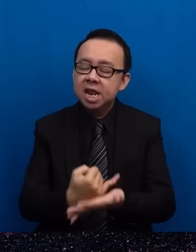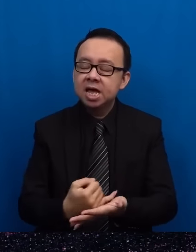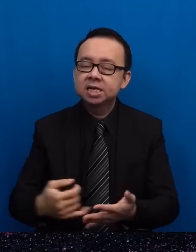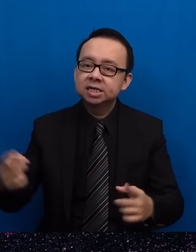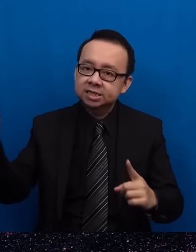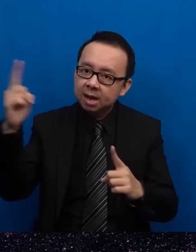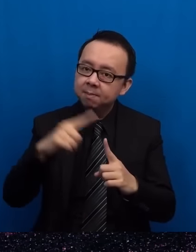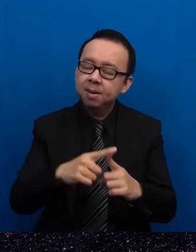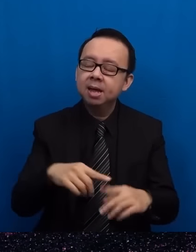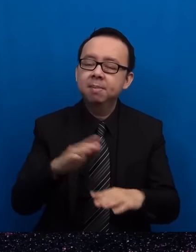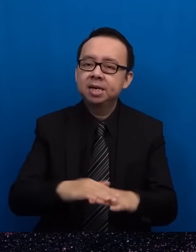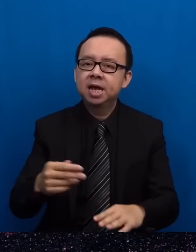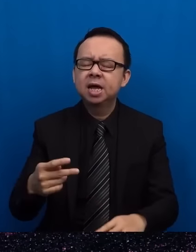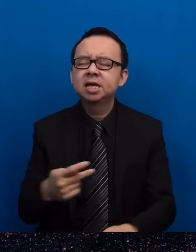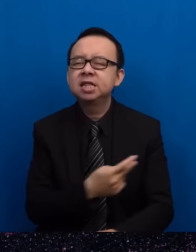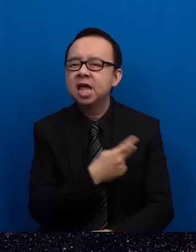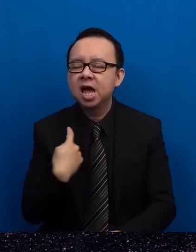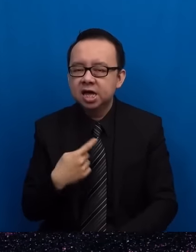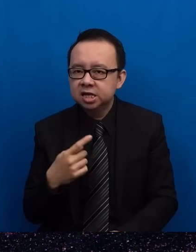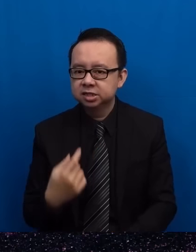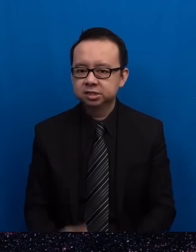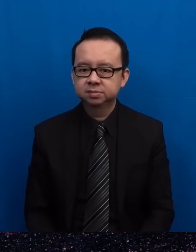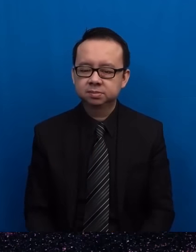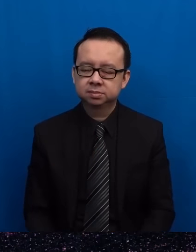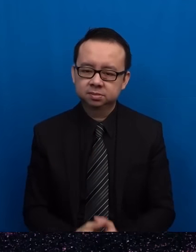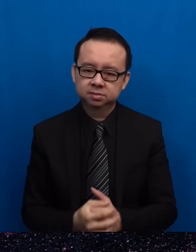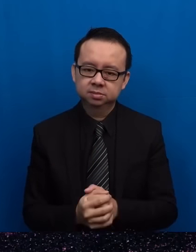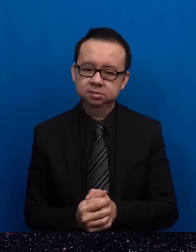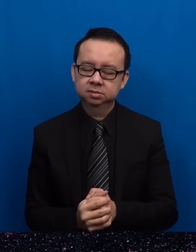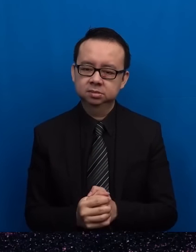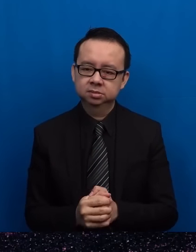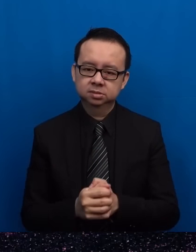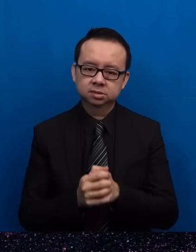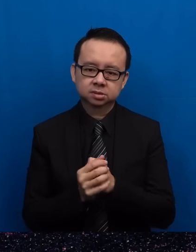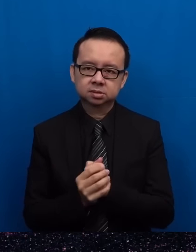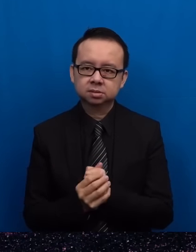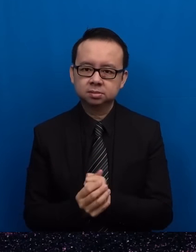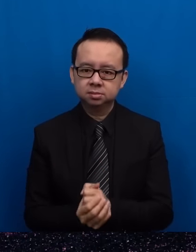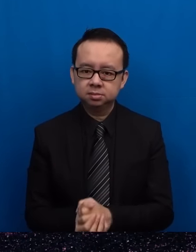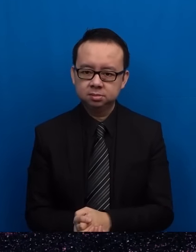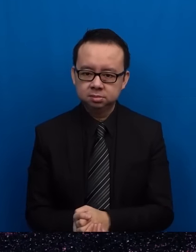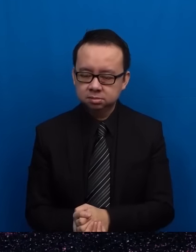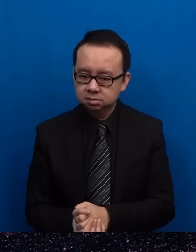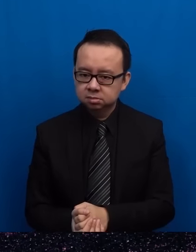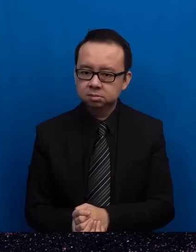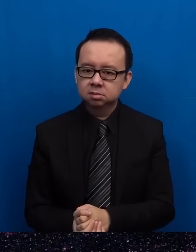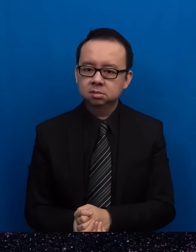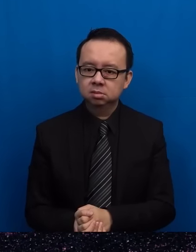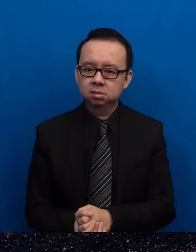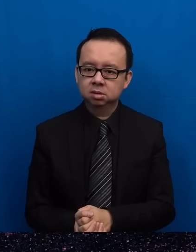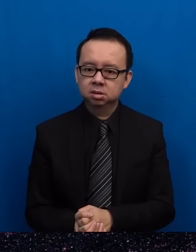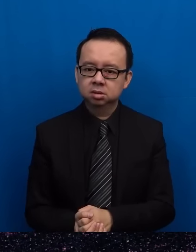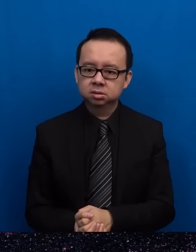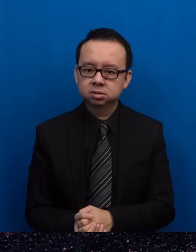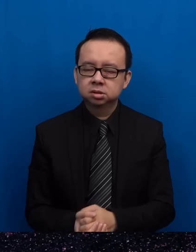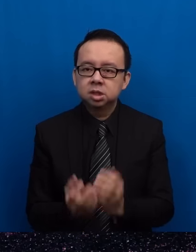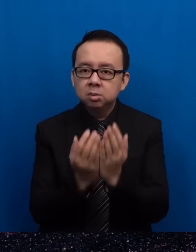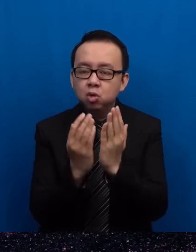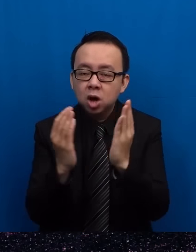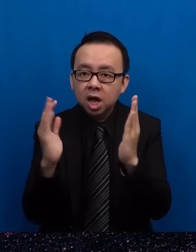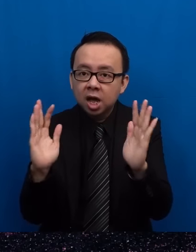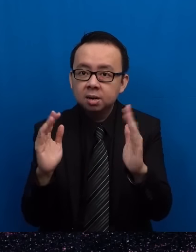kita. Itu gara-gara kunci kerajaan sorga tidak sia-sia di tangan Rasul itu. Dibukakan pintu kepada bangsa